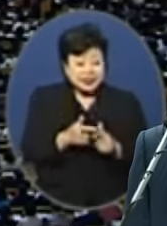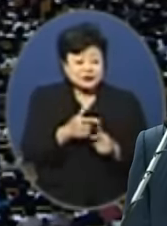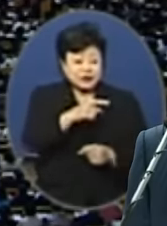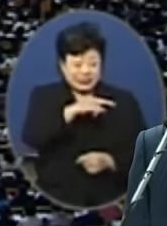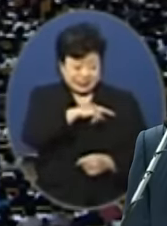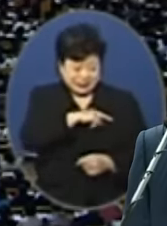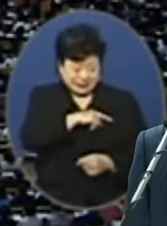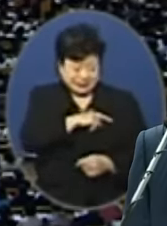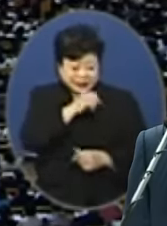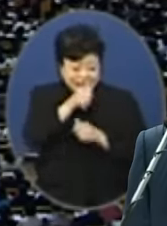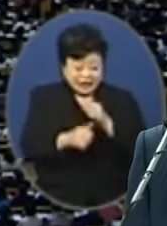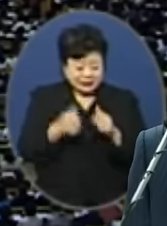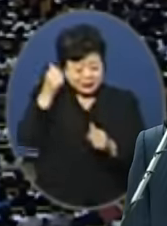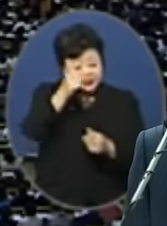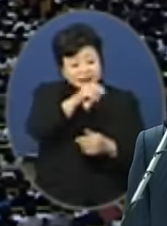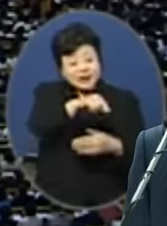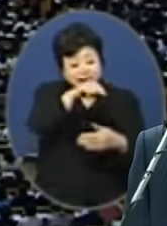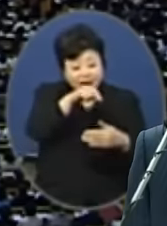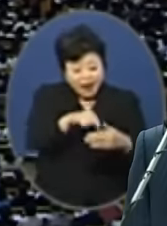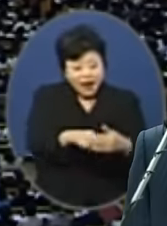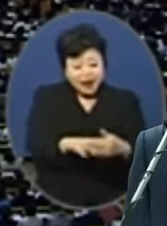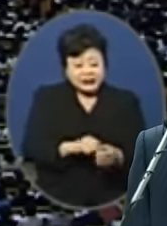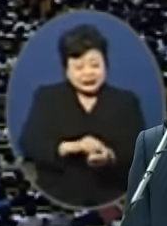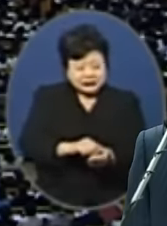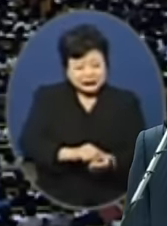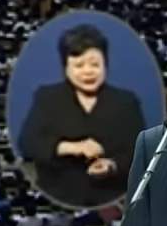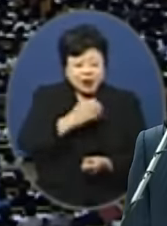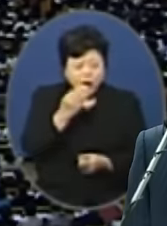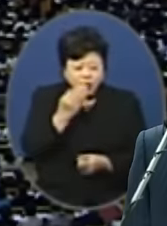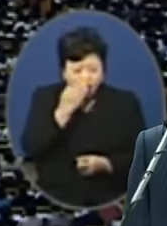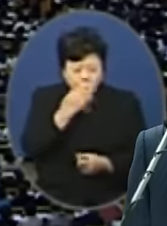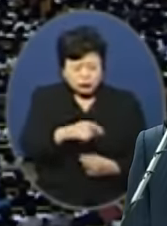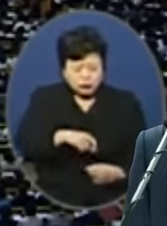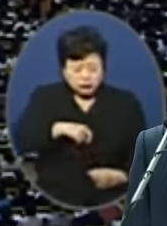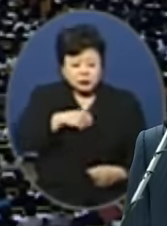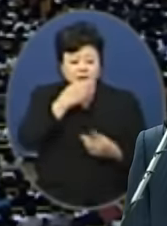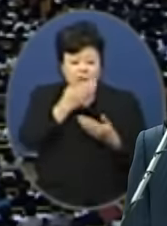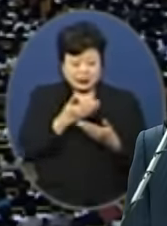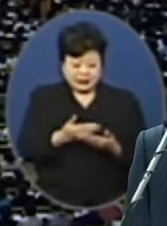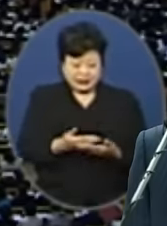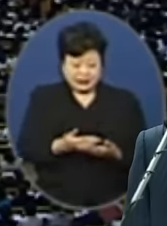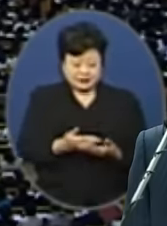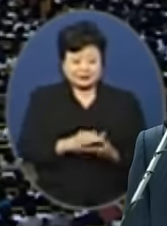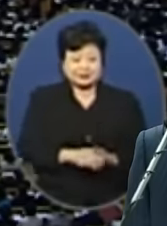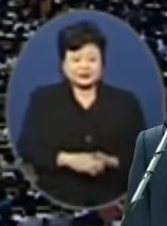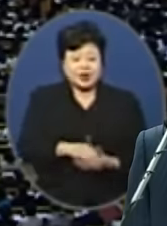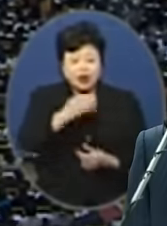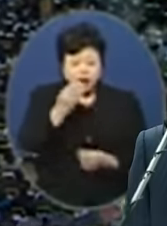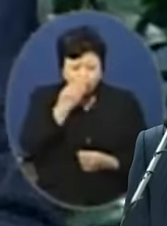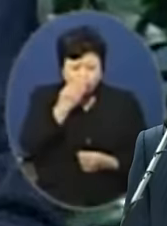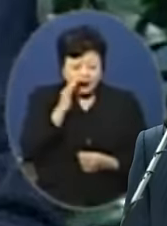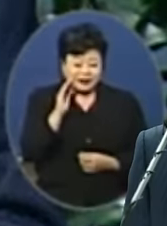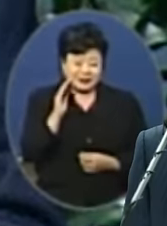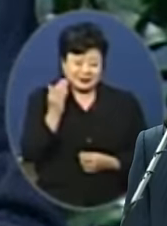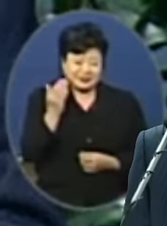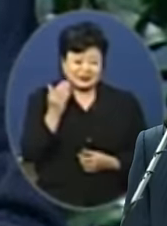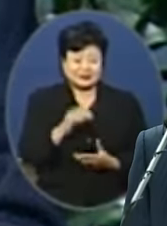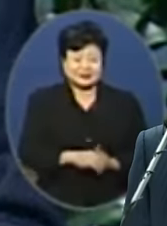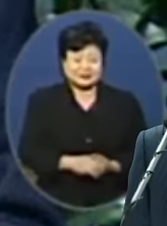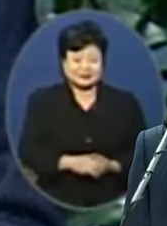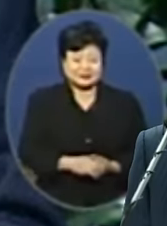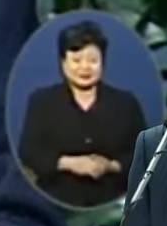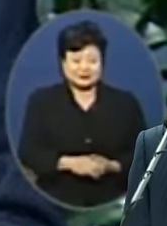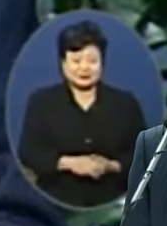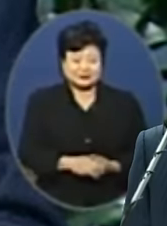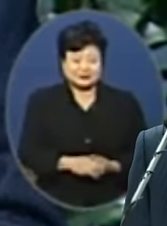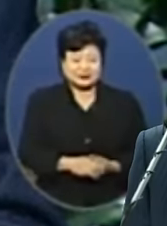이름과 우리 하나님의 성령 안에서 씻음과 거룩함과 의롭다하심을 받았느니라. 거룩하게 되는 것은